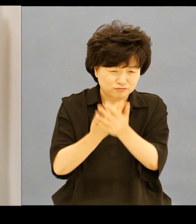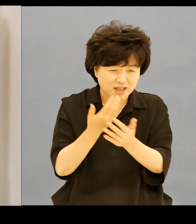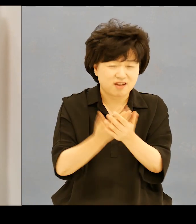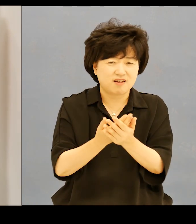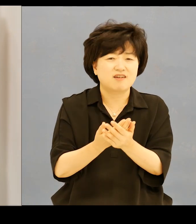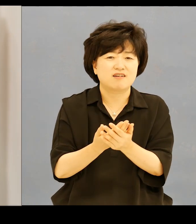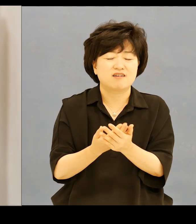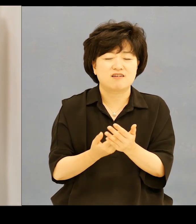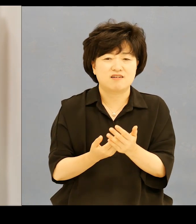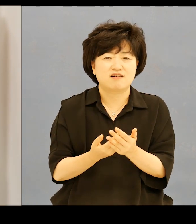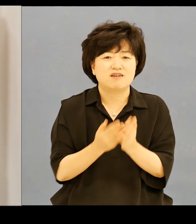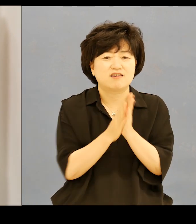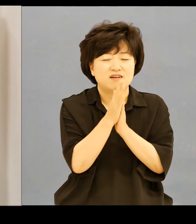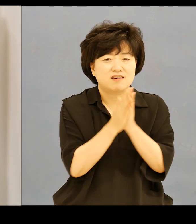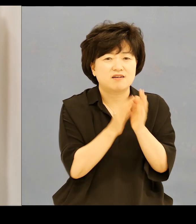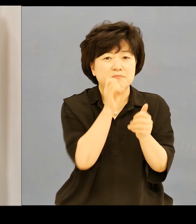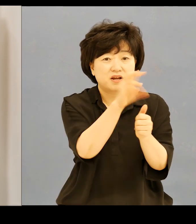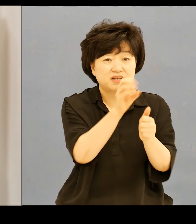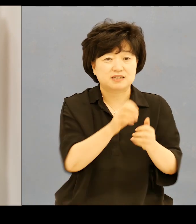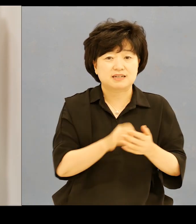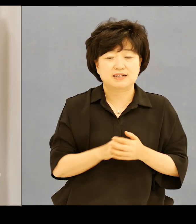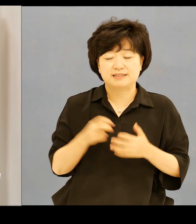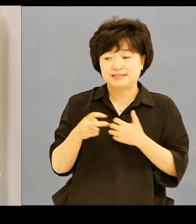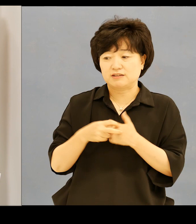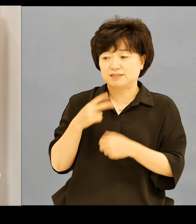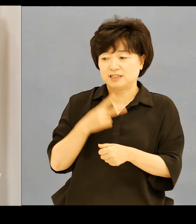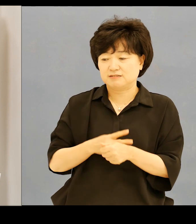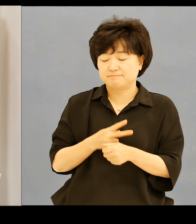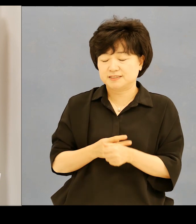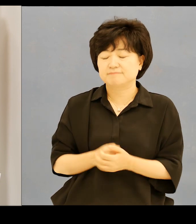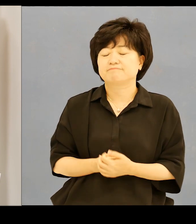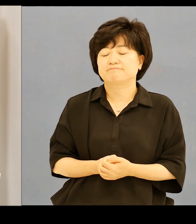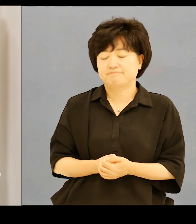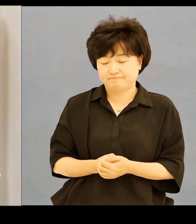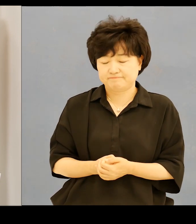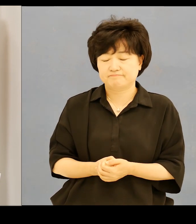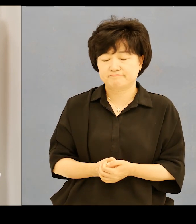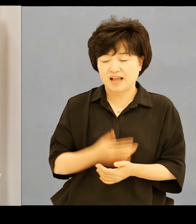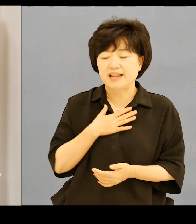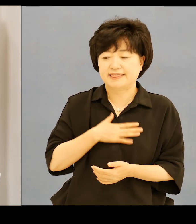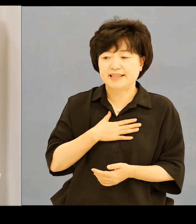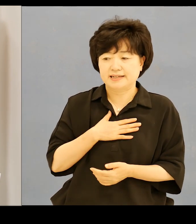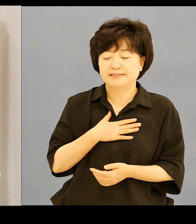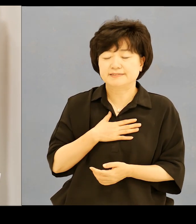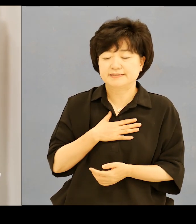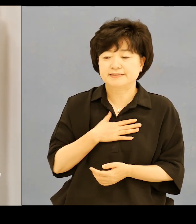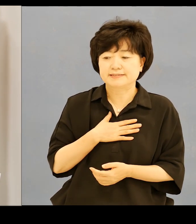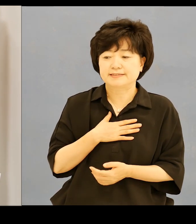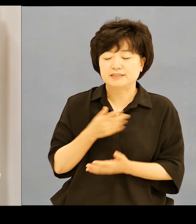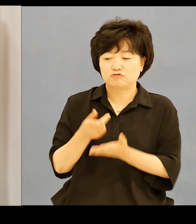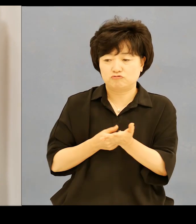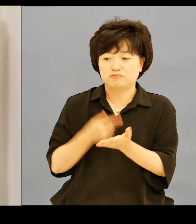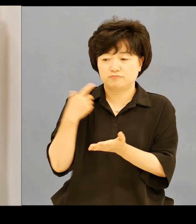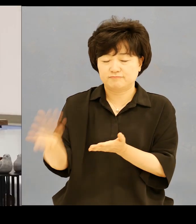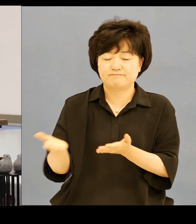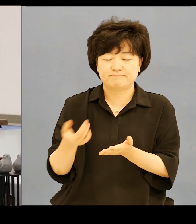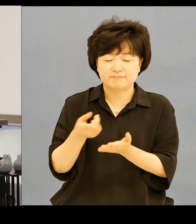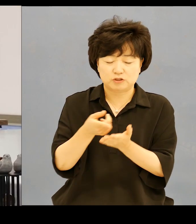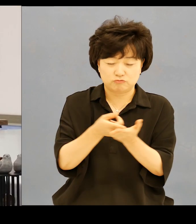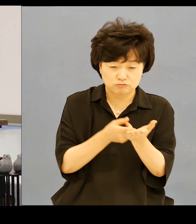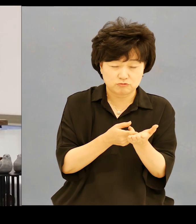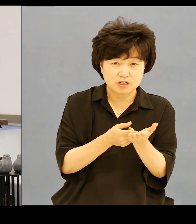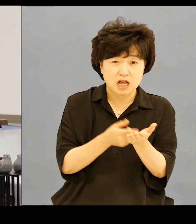그 선생님께서 그래서 이제 그때 처음으로 수술을 하게 됐어요 네. 9시간